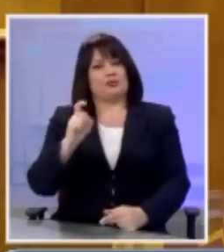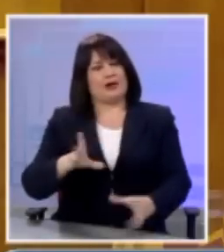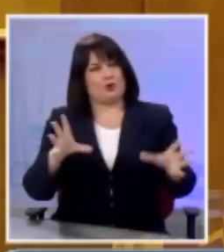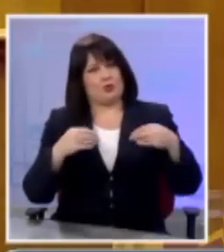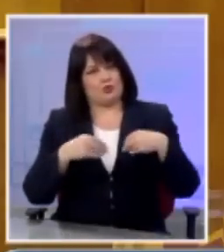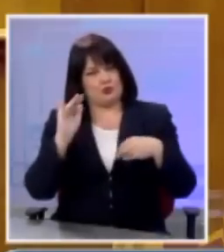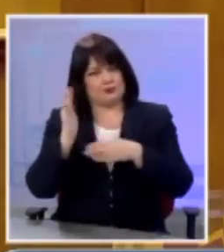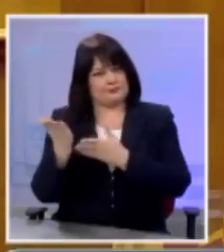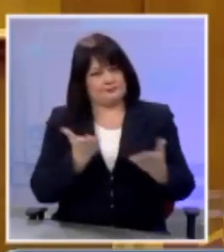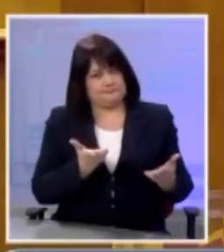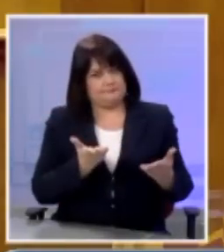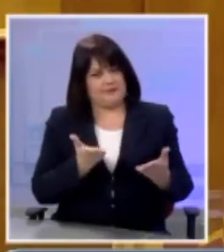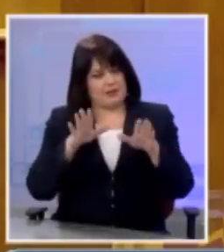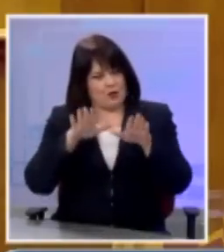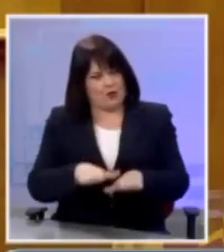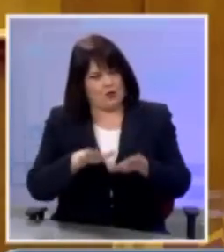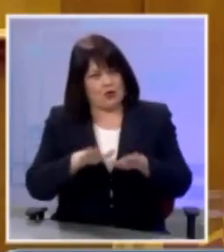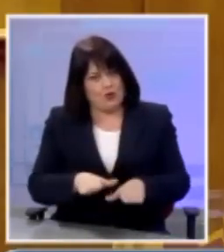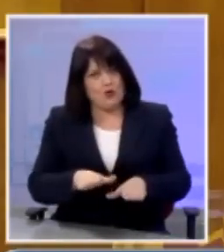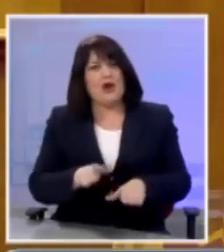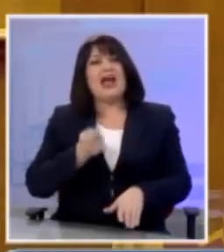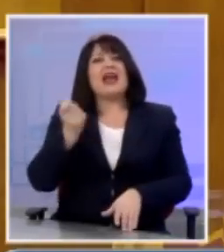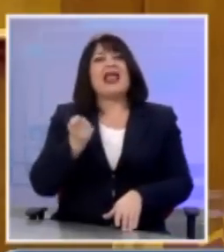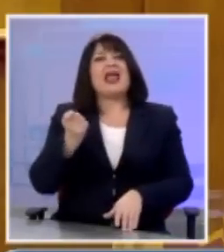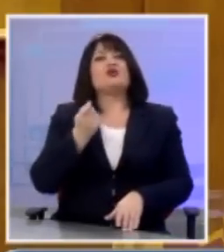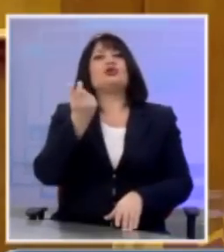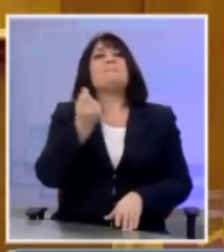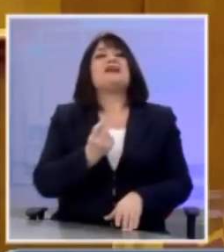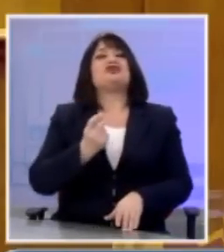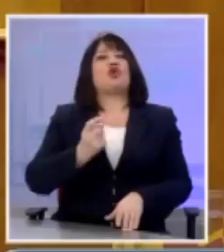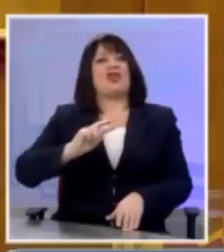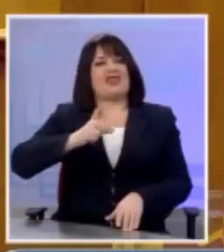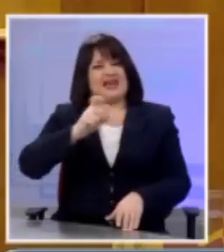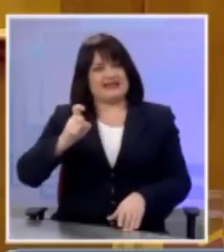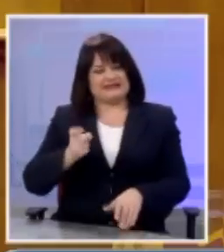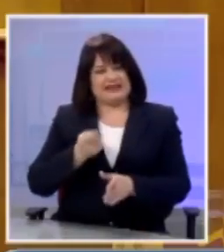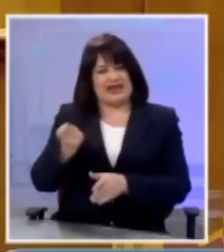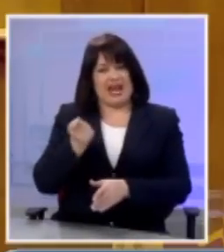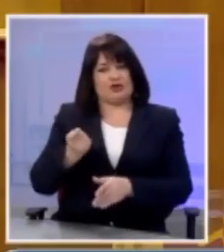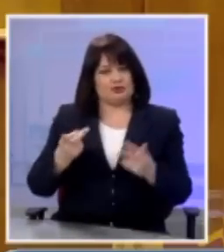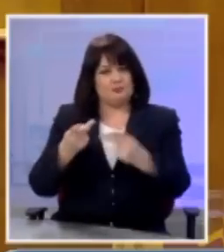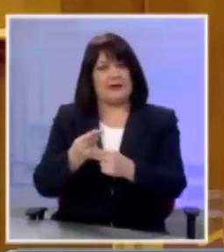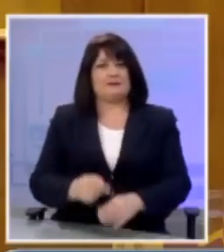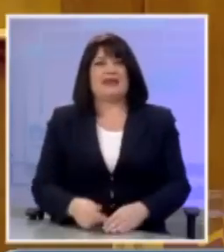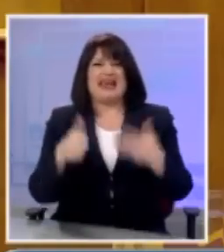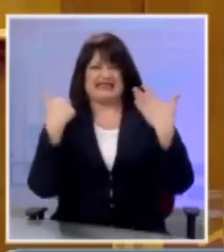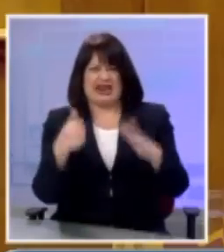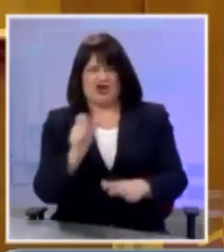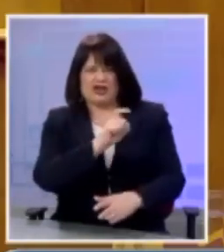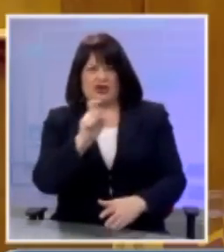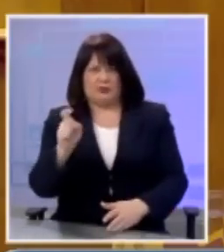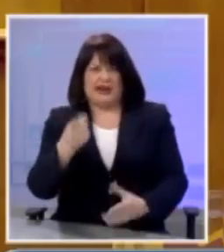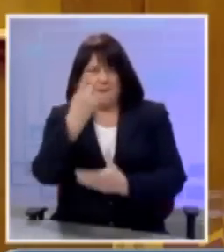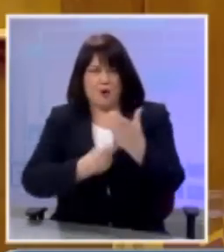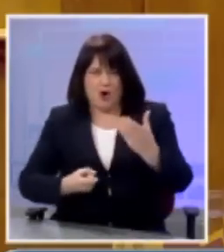εδώ σε ζώνες και να μας κόβουν μισό δις από το χρέος. Δηλαδή να γεμίσει η Ελλάδα με 600 εκατομμύρια